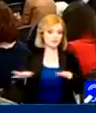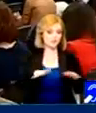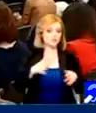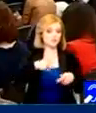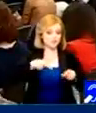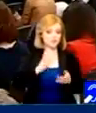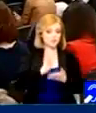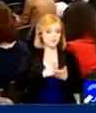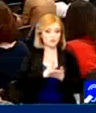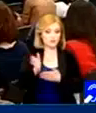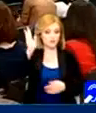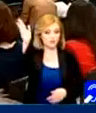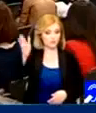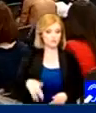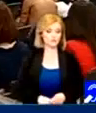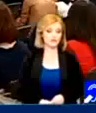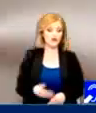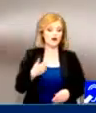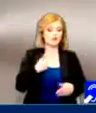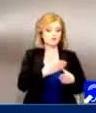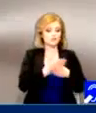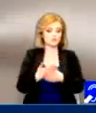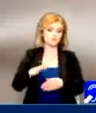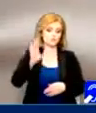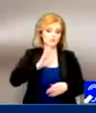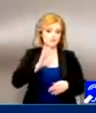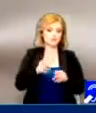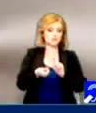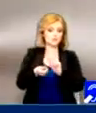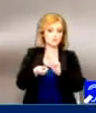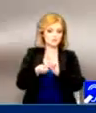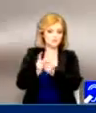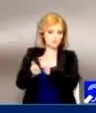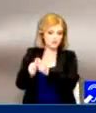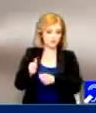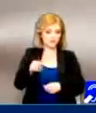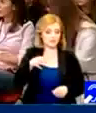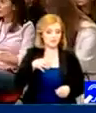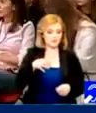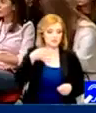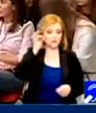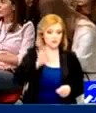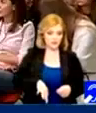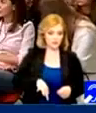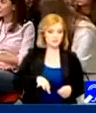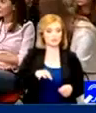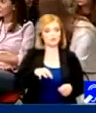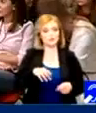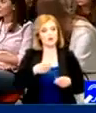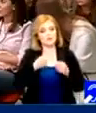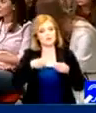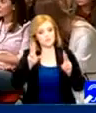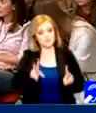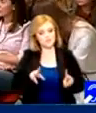domeniul viitorului. Am vrut să aducem cât mai multe doamne și domnișoare pentru a face schimb de experiență cu câteva speakere internaționale și naționale, care